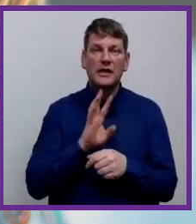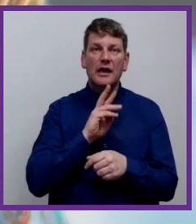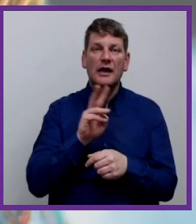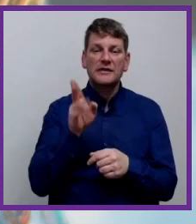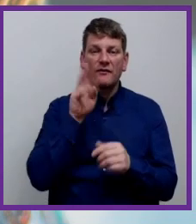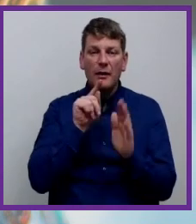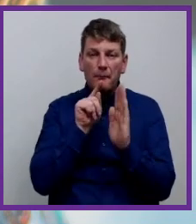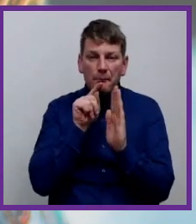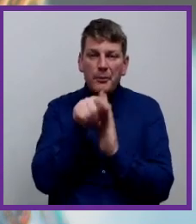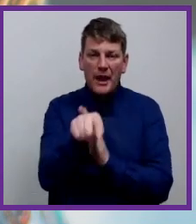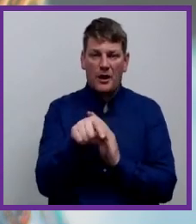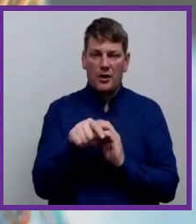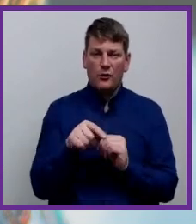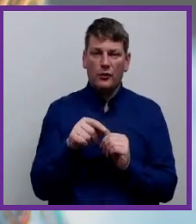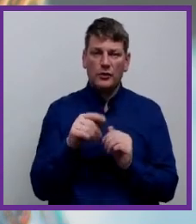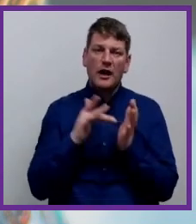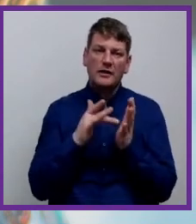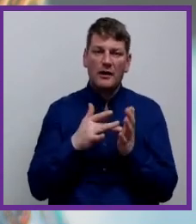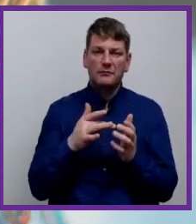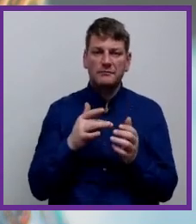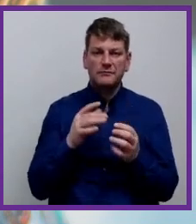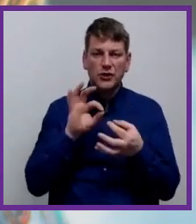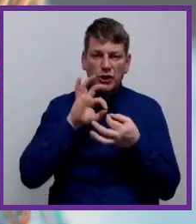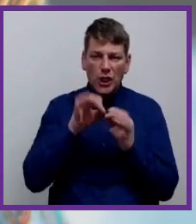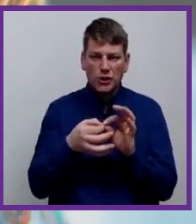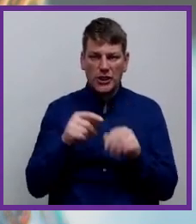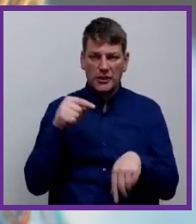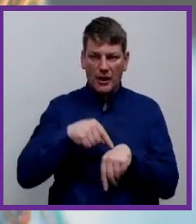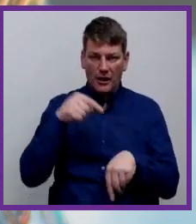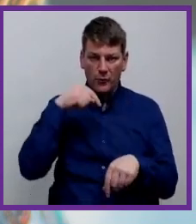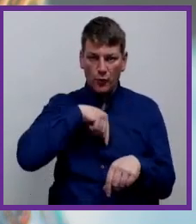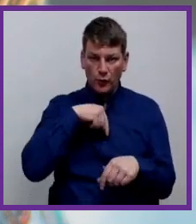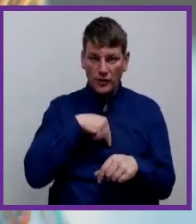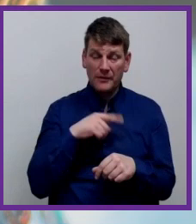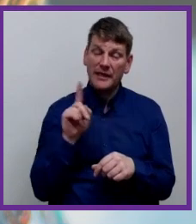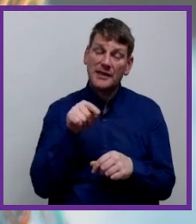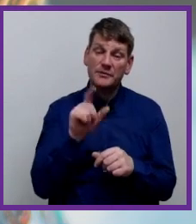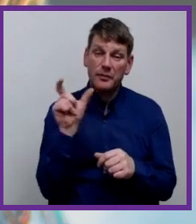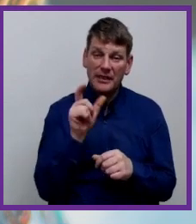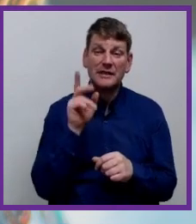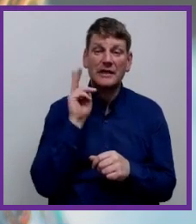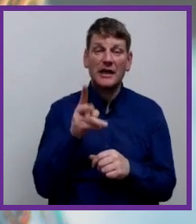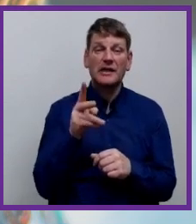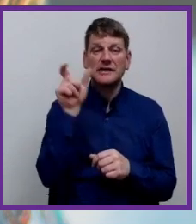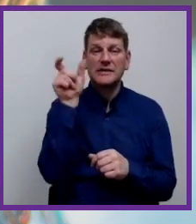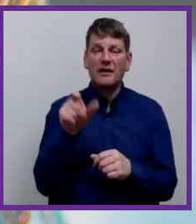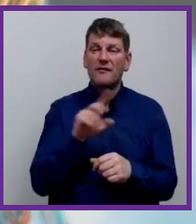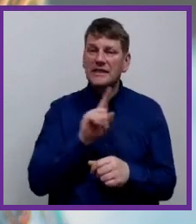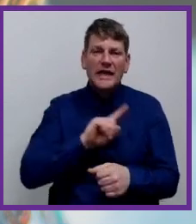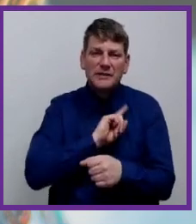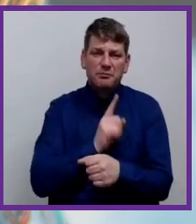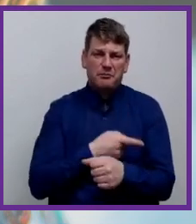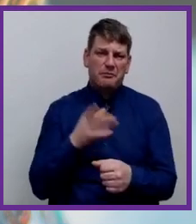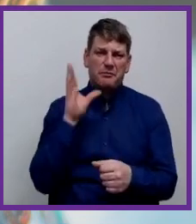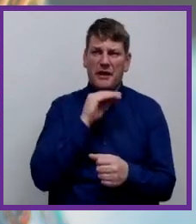piekļūt mūsu kaut kādām arī sarežģītākām jūtām, jo nu jau ir tas brīdis, kad cilvēks iespējams nespēj